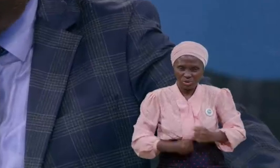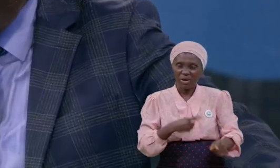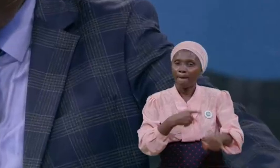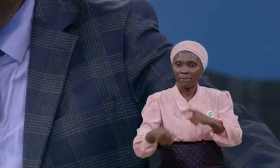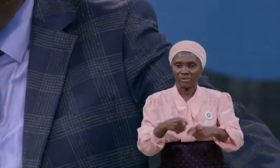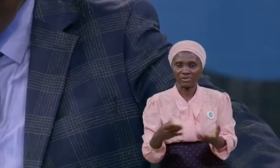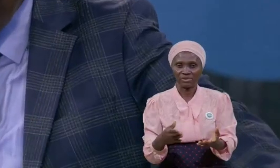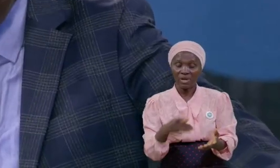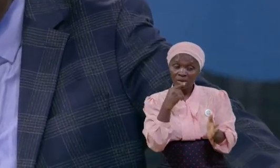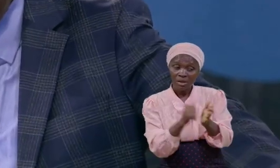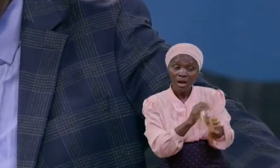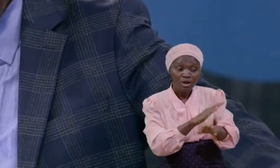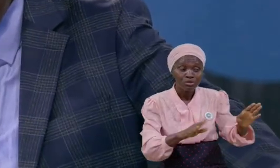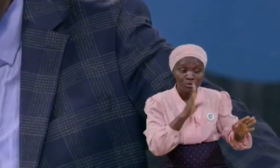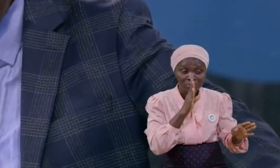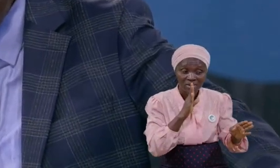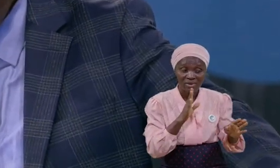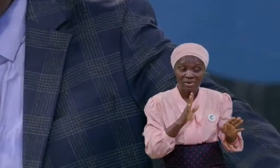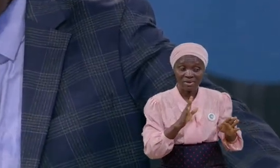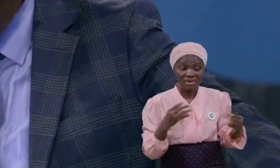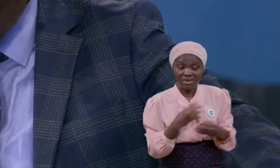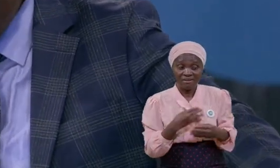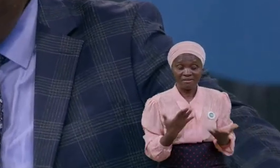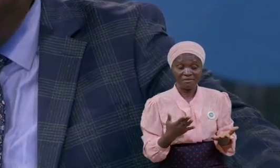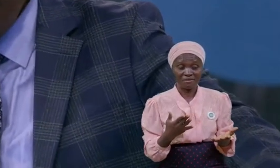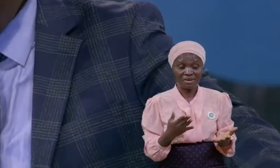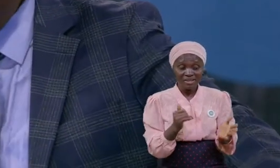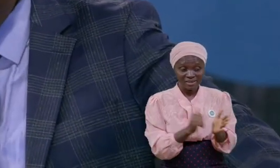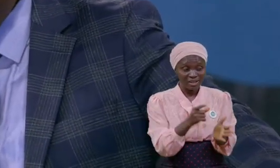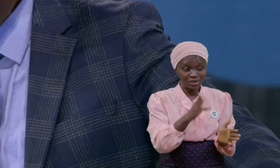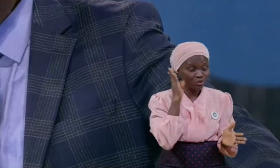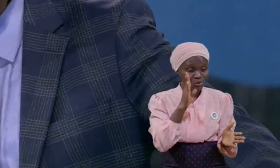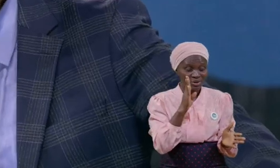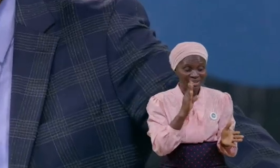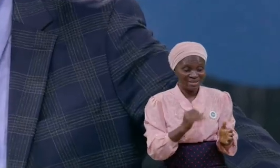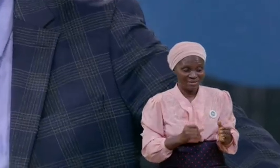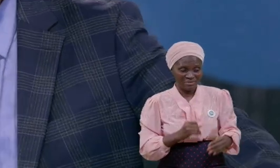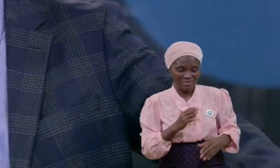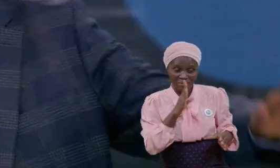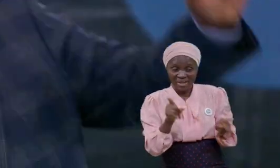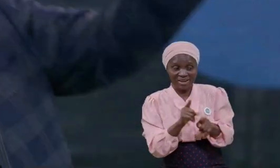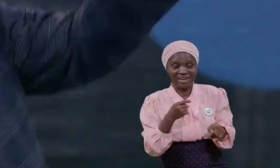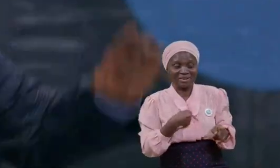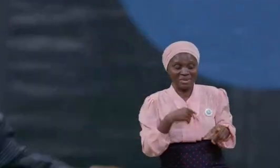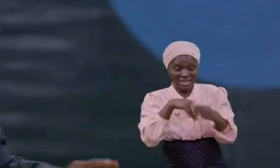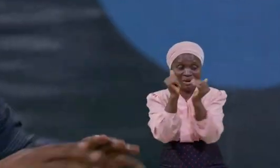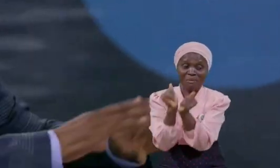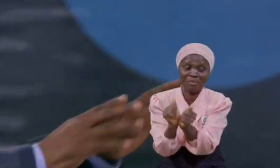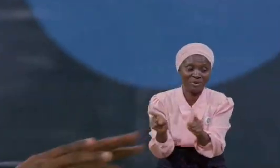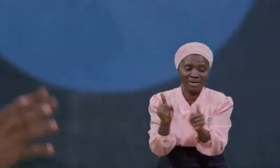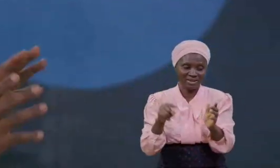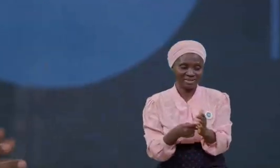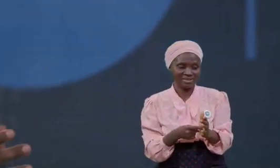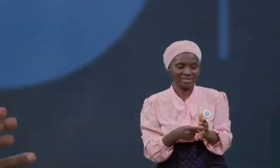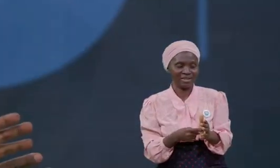apôtre, vous devenez ambassadeur de Christ. Et vous deviendrez des chrétiens. Les